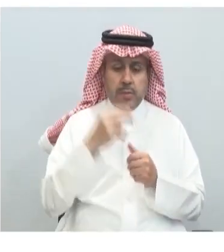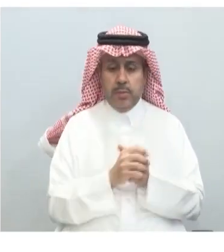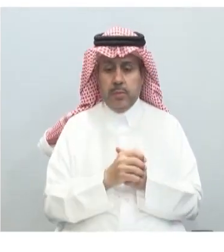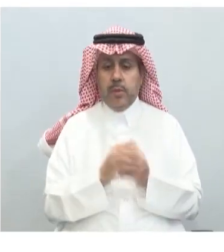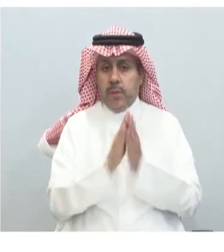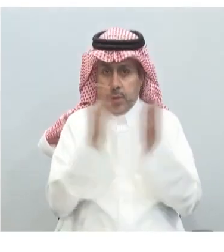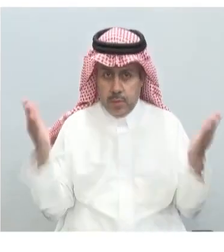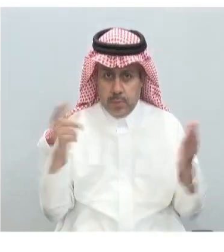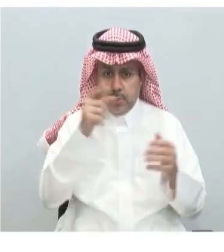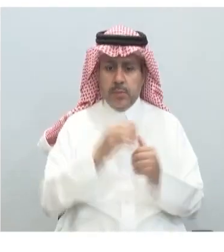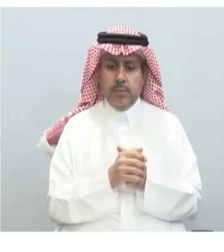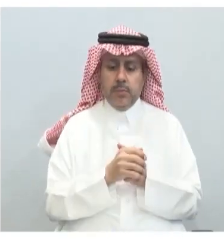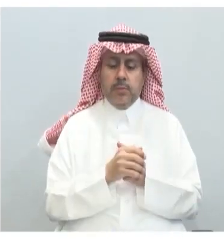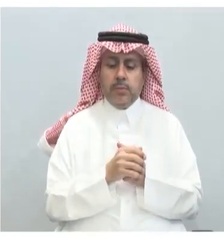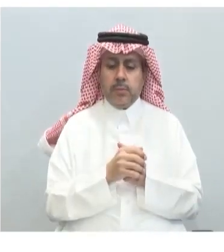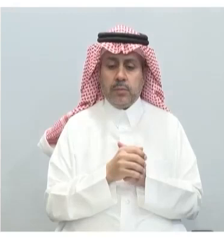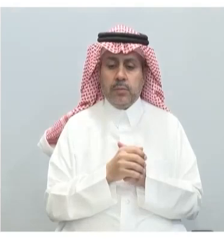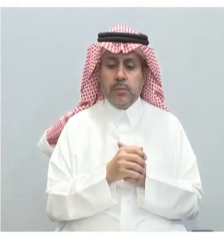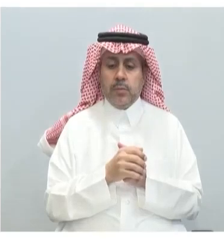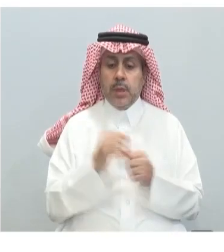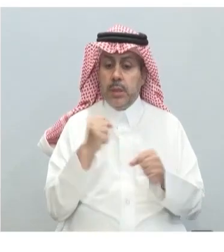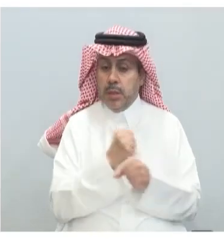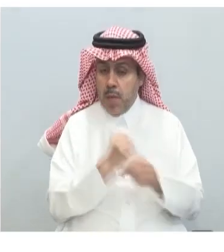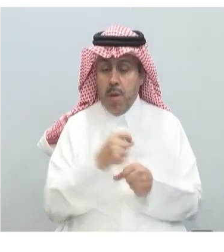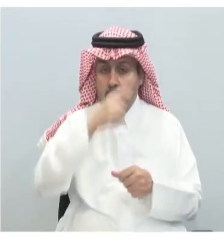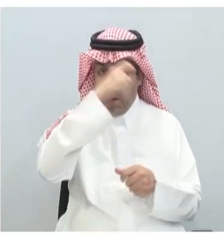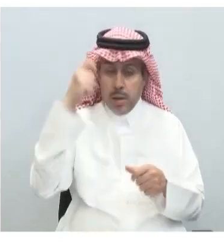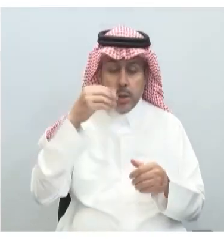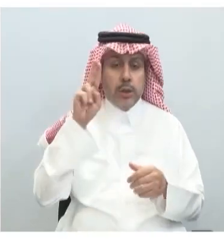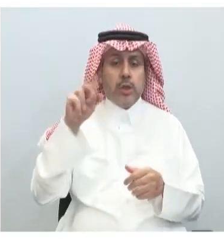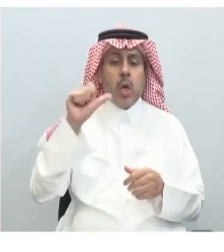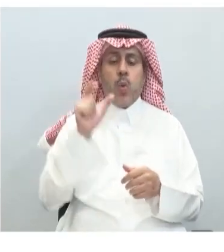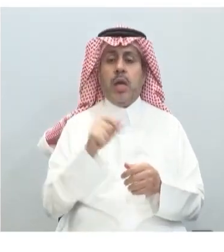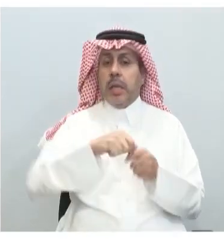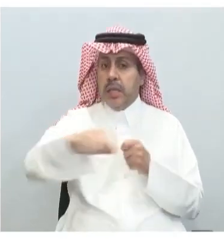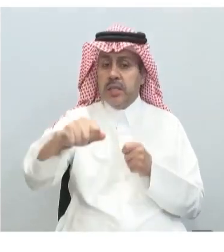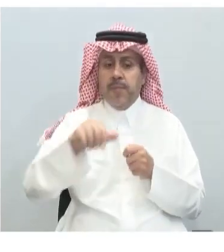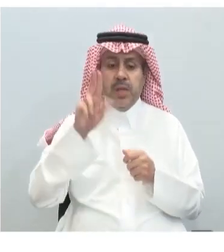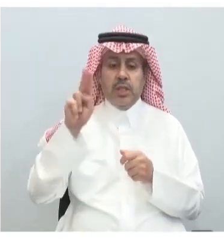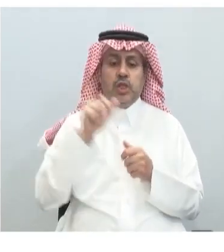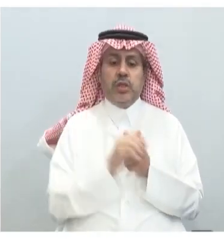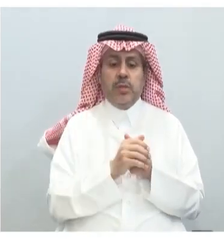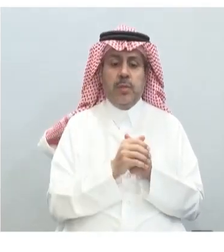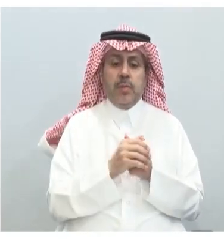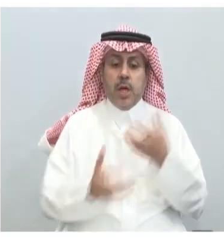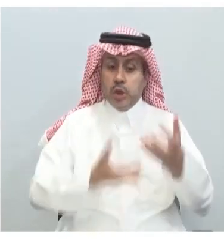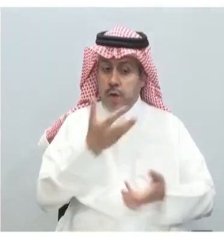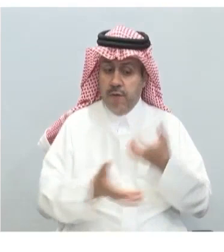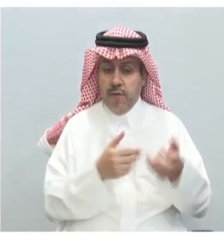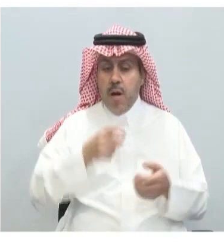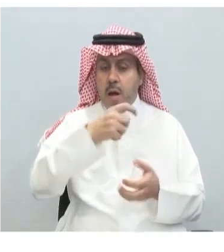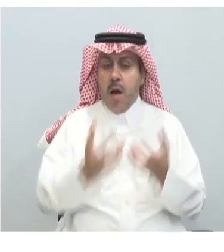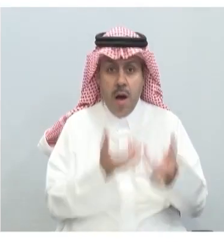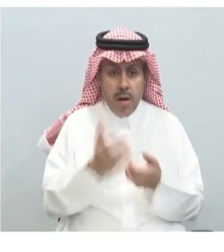الكتاب المدرسي استعمل حراره التكوين القياسيه لحساب دلتا اتش نوت اركسن لتفاعل احتراق